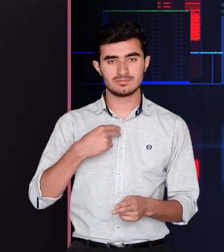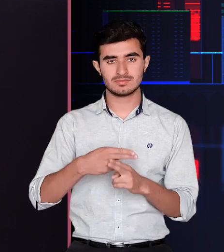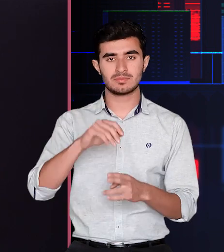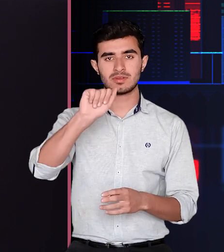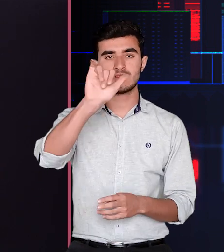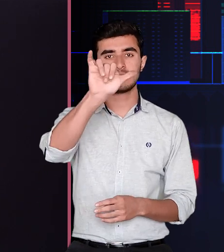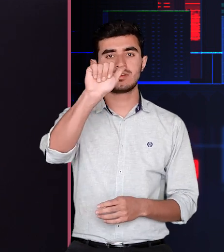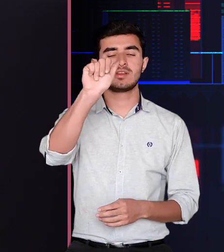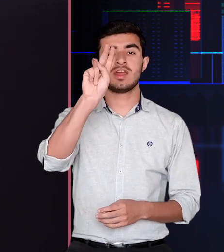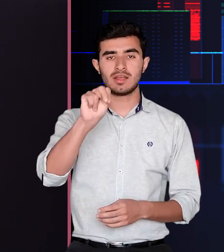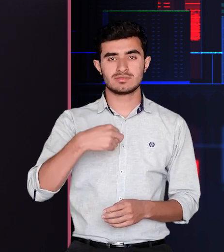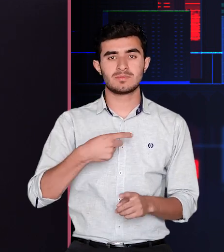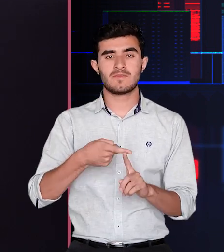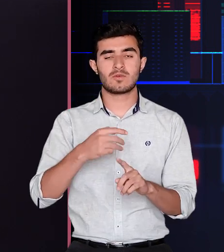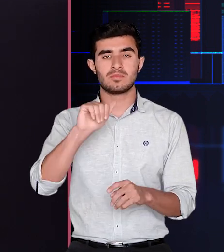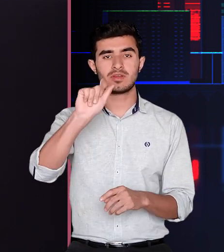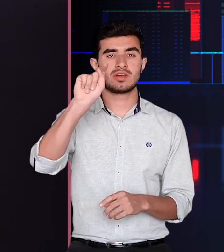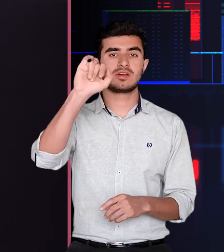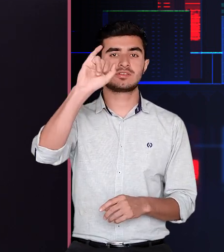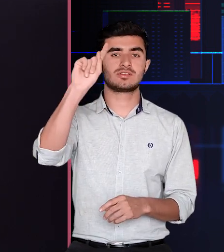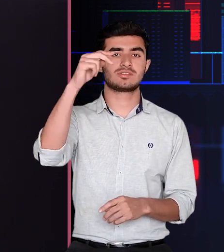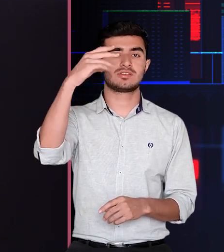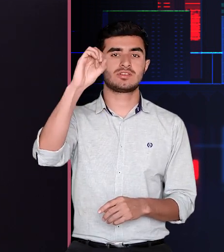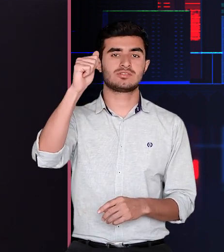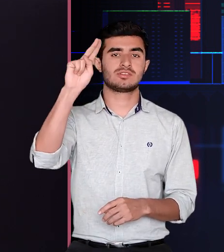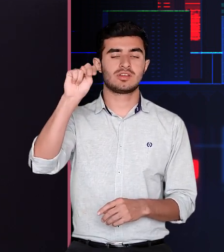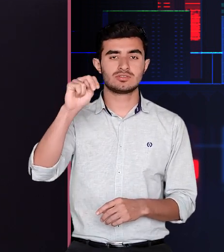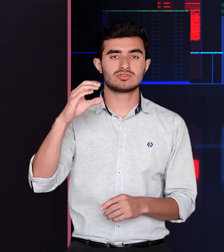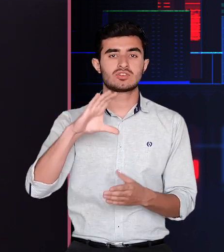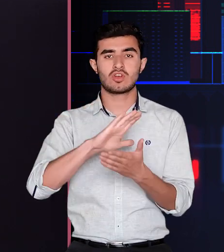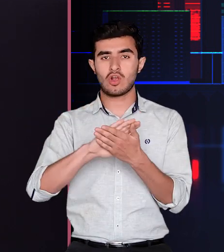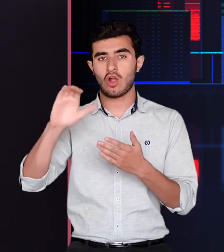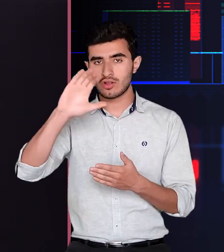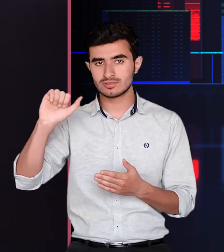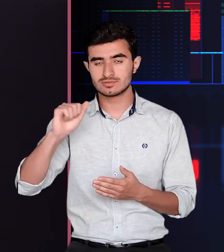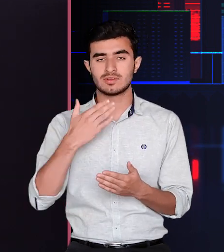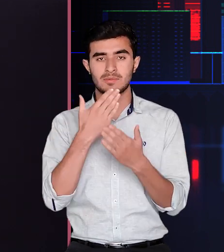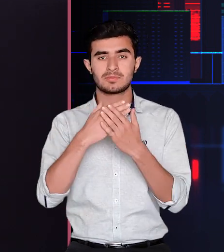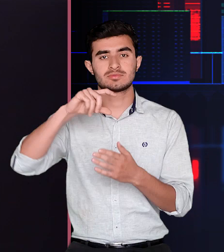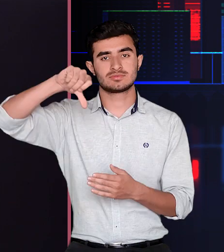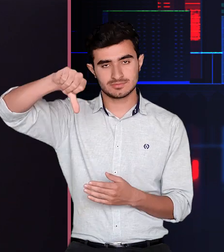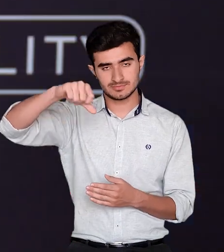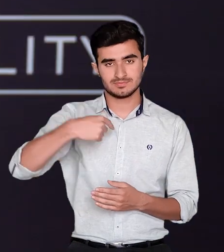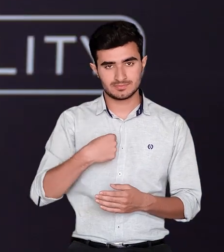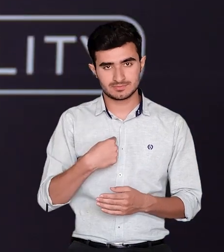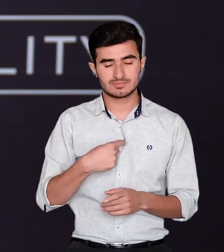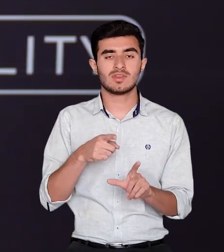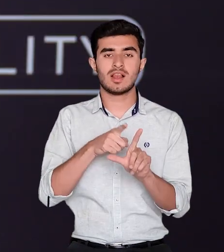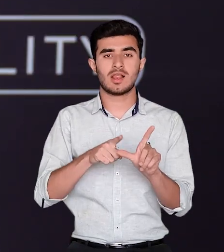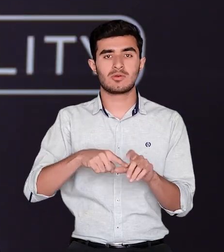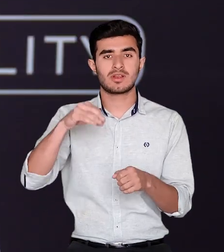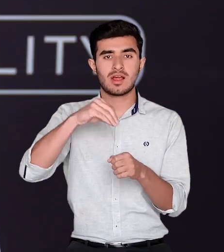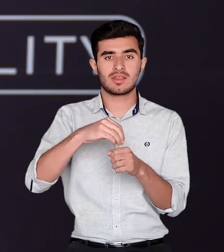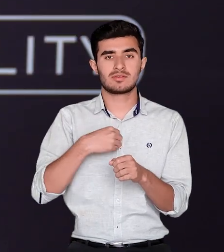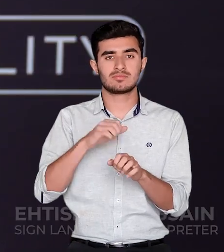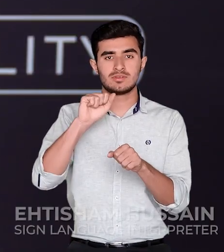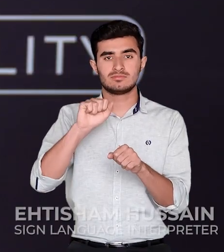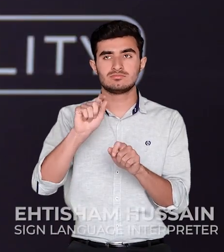I'm Ayan Ifzal. I'm from Aitchison College and I'm from class 9. I do astrophotography based in Lahore.